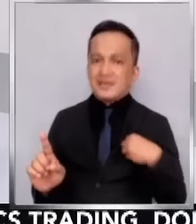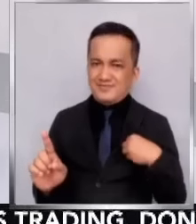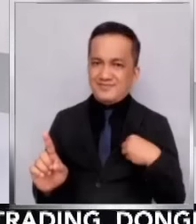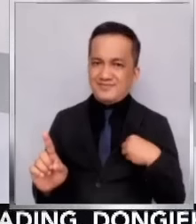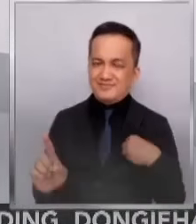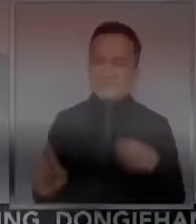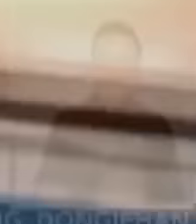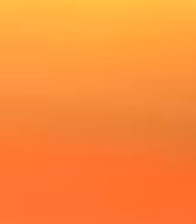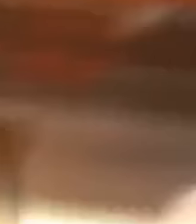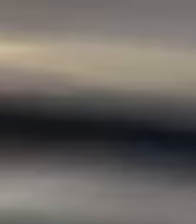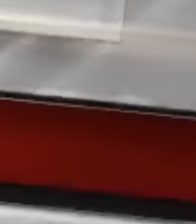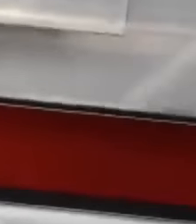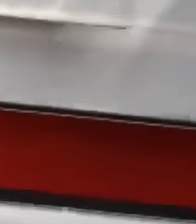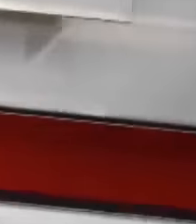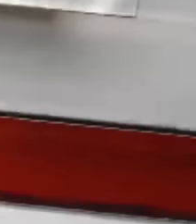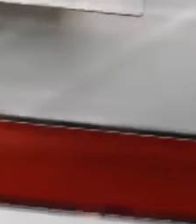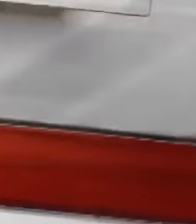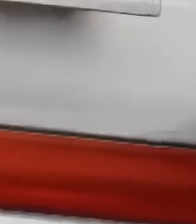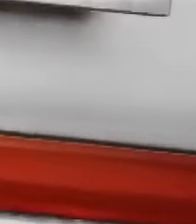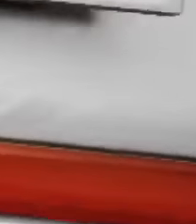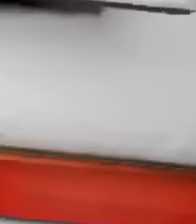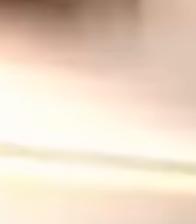Jonathan Andal, exclusive.